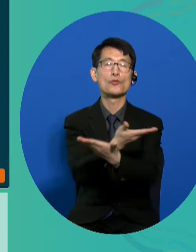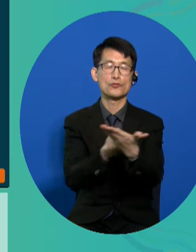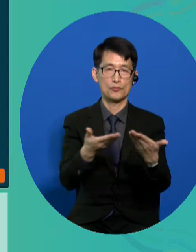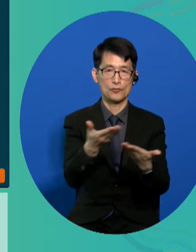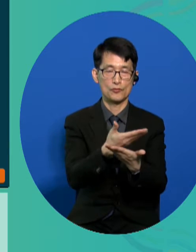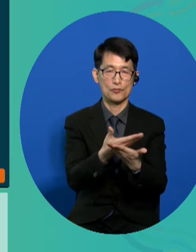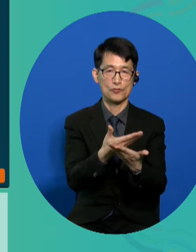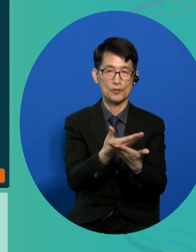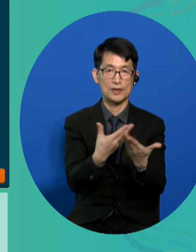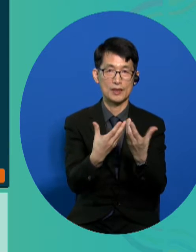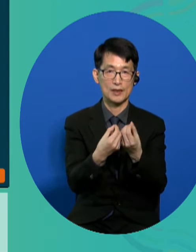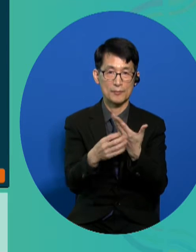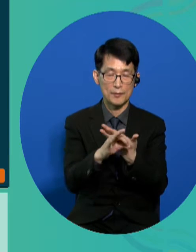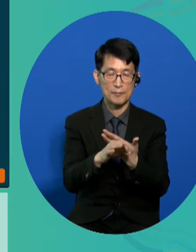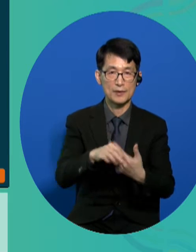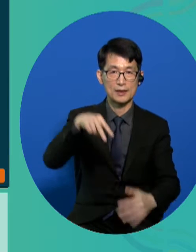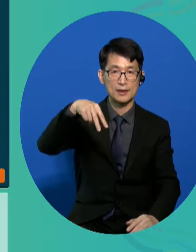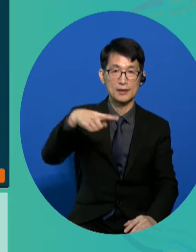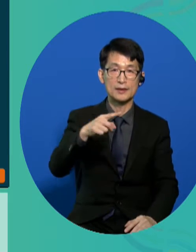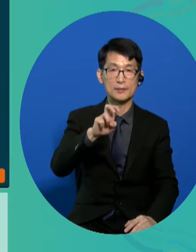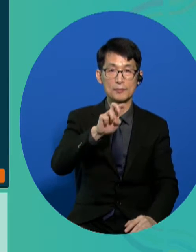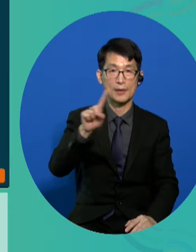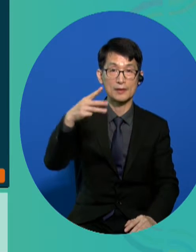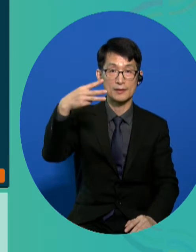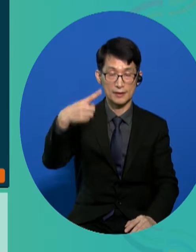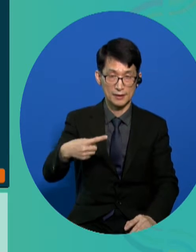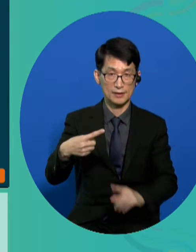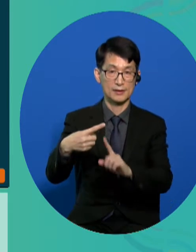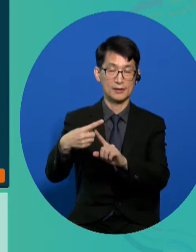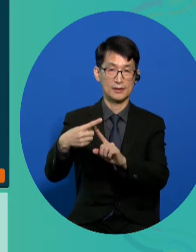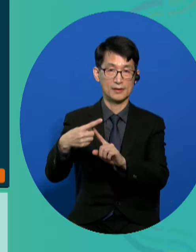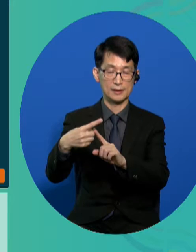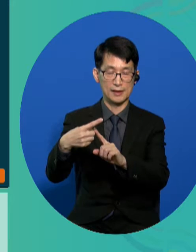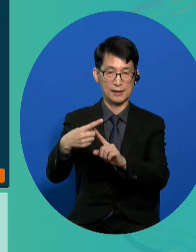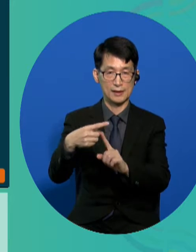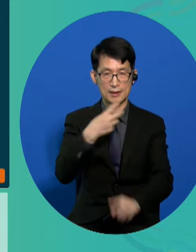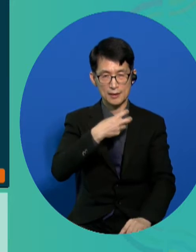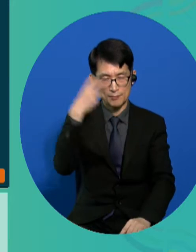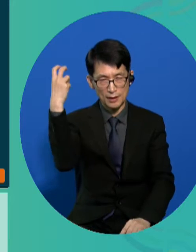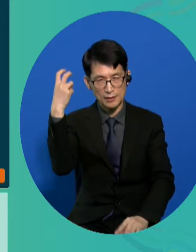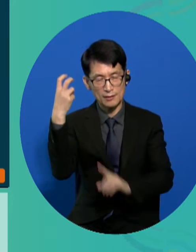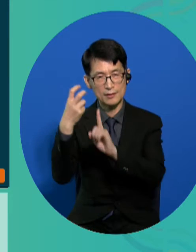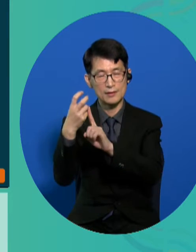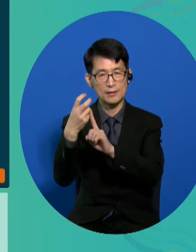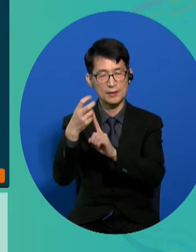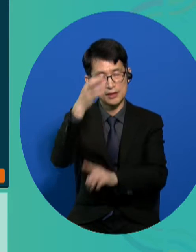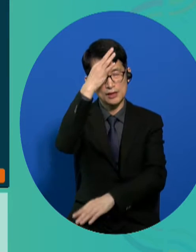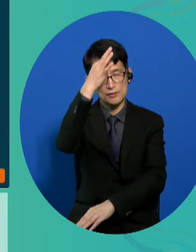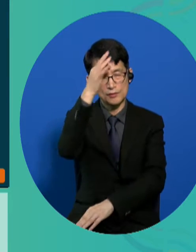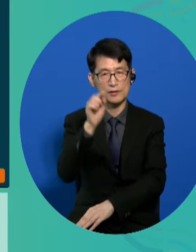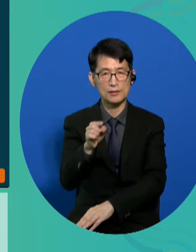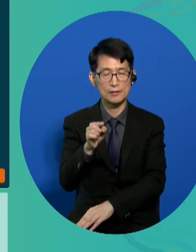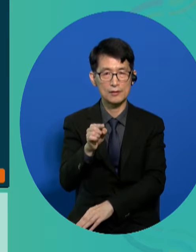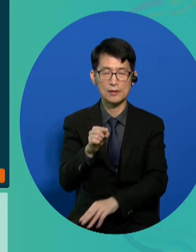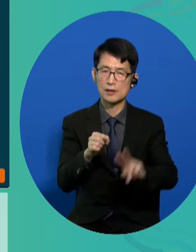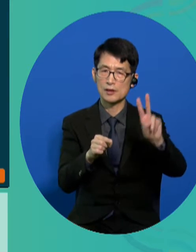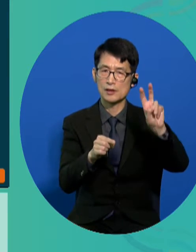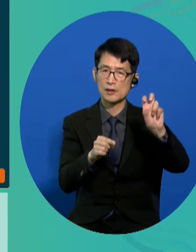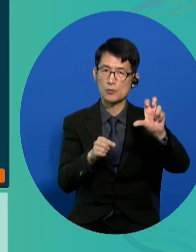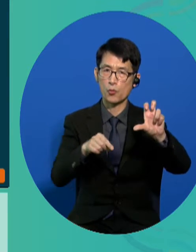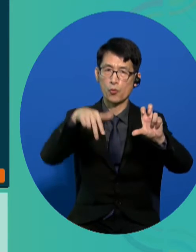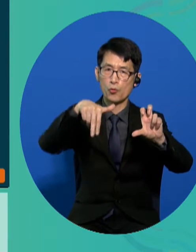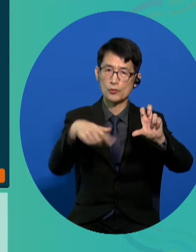스마트 시티 기술 및 솔루션 시장은 거대합니다. 몇 년 내에 25조 달러